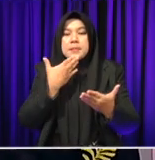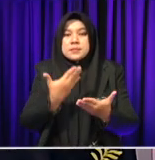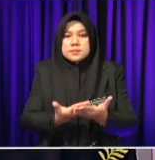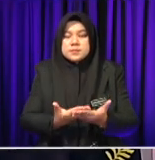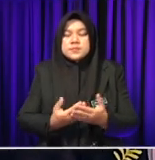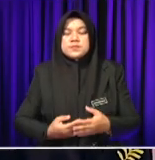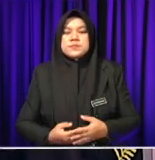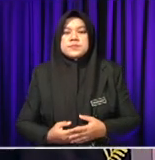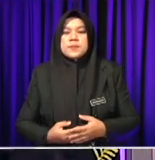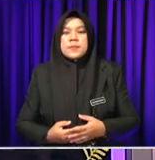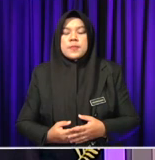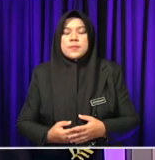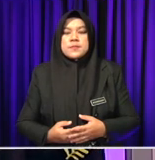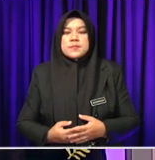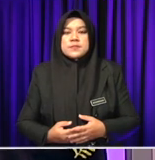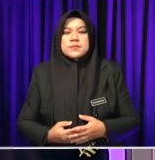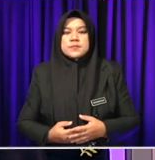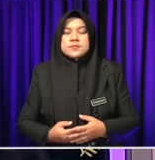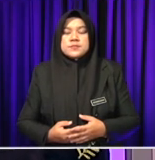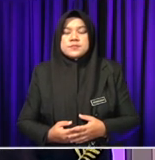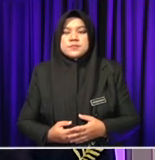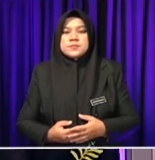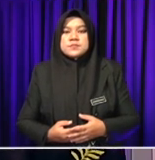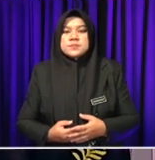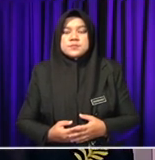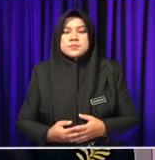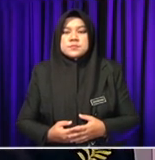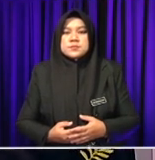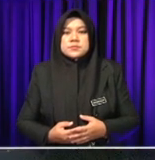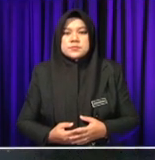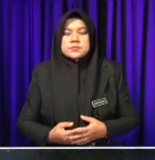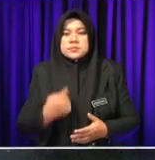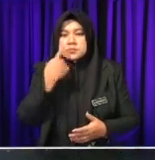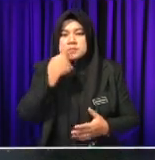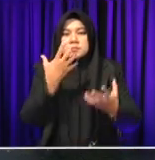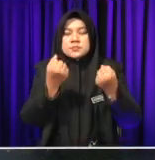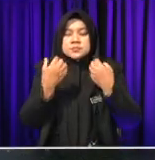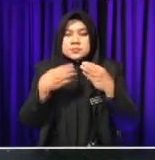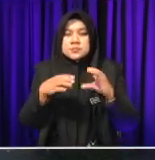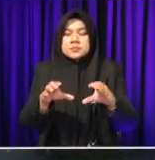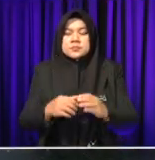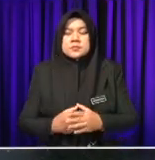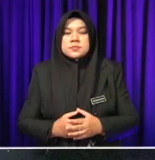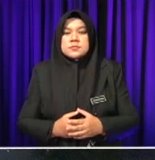ni dia ambil dalam buku teks juga dalam tajuk kita juga okey siapa Nak Cuba jawab